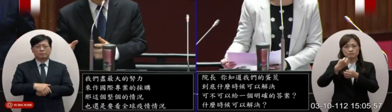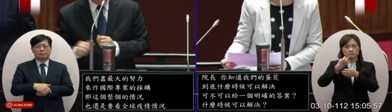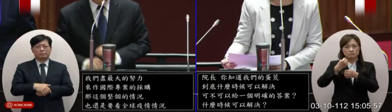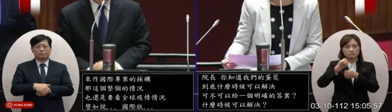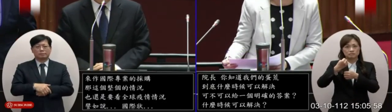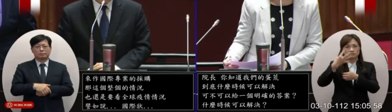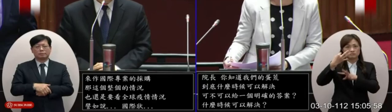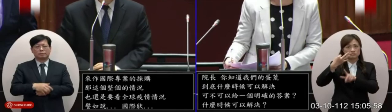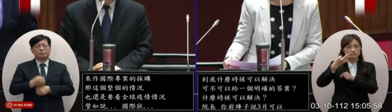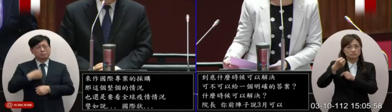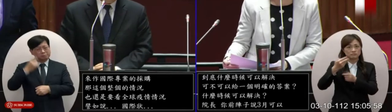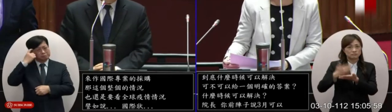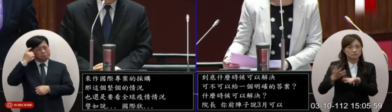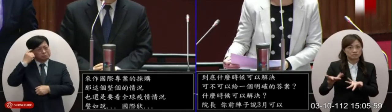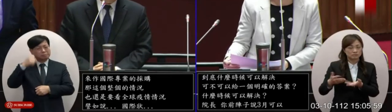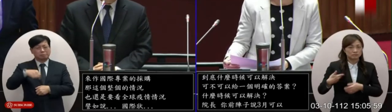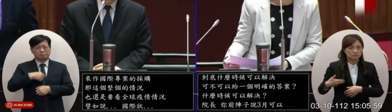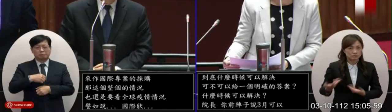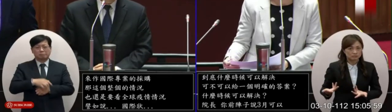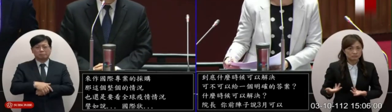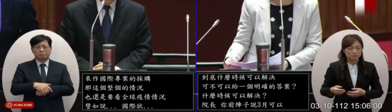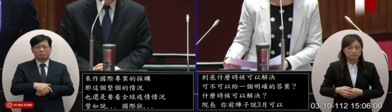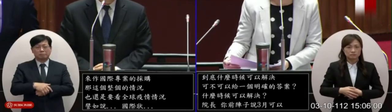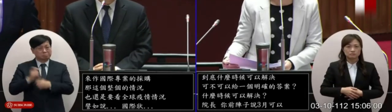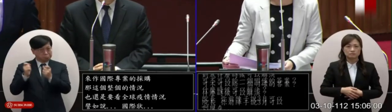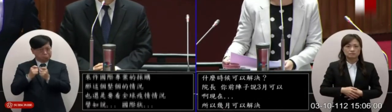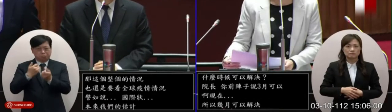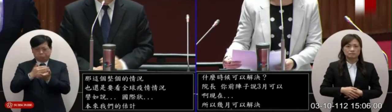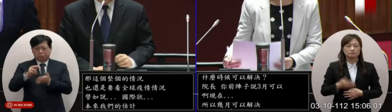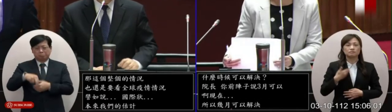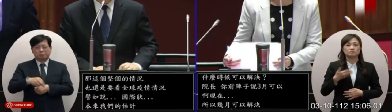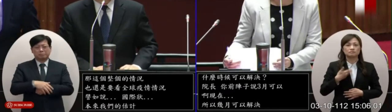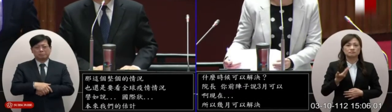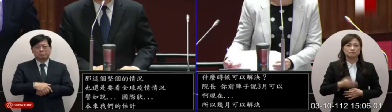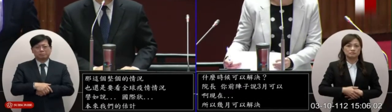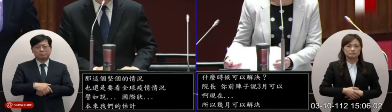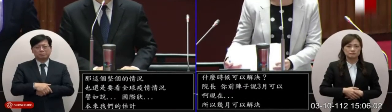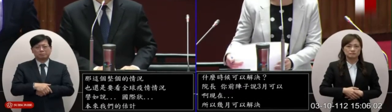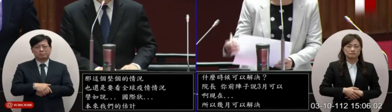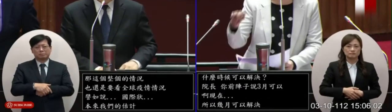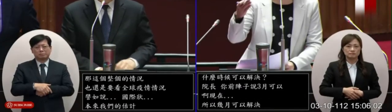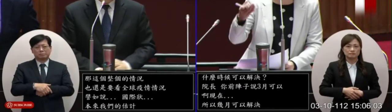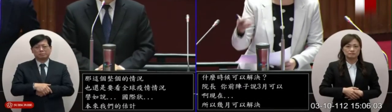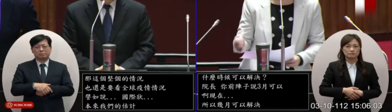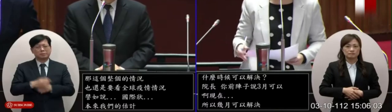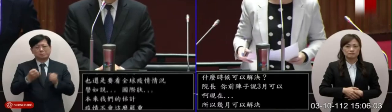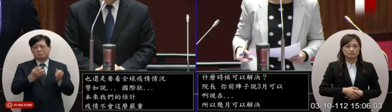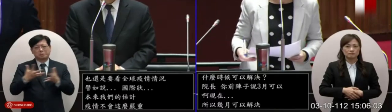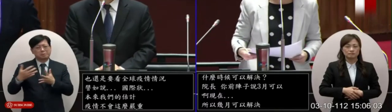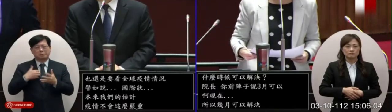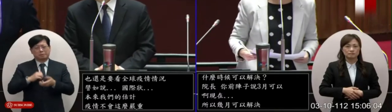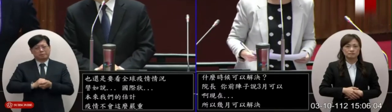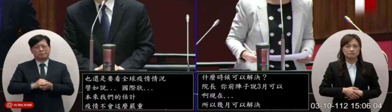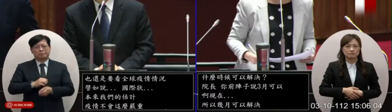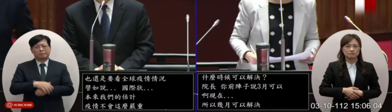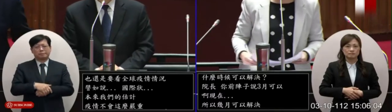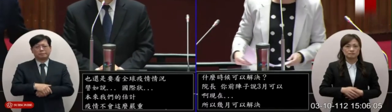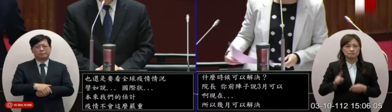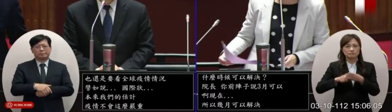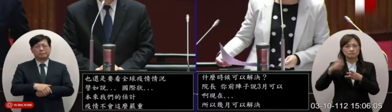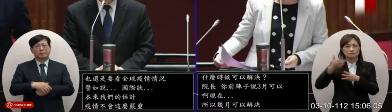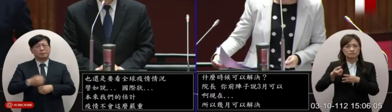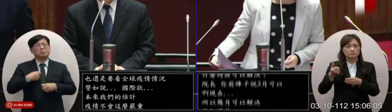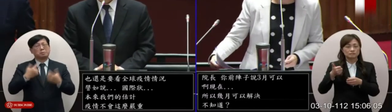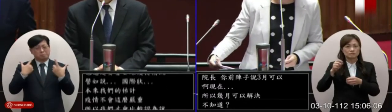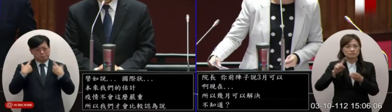决？ 在认为说短期内可以解决。那现在我们 不知道， 最。 主委怎么告诉你？ 我应该是说，我们